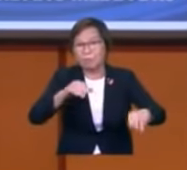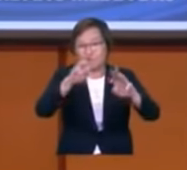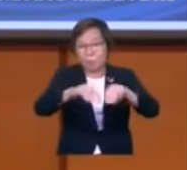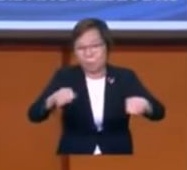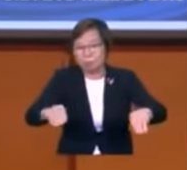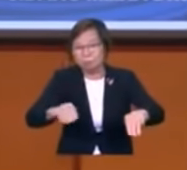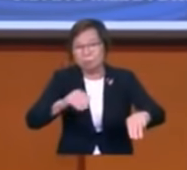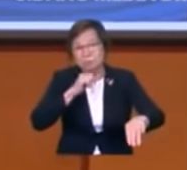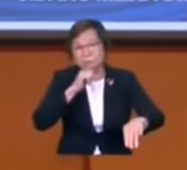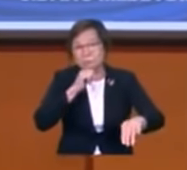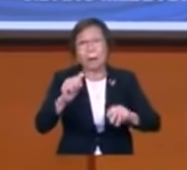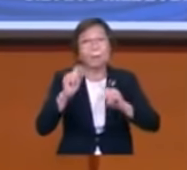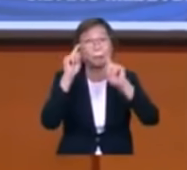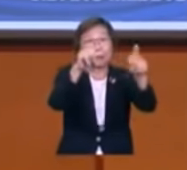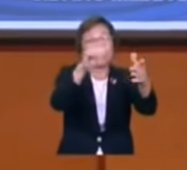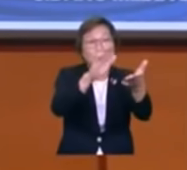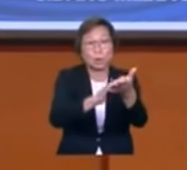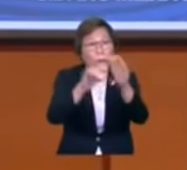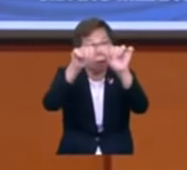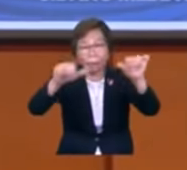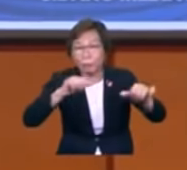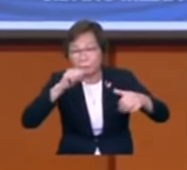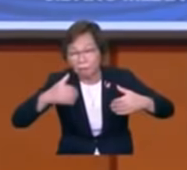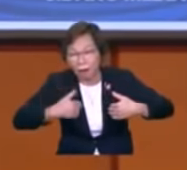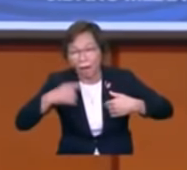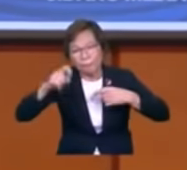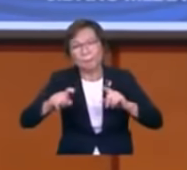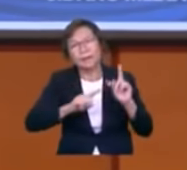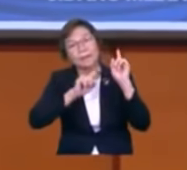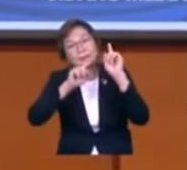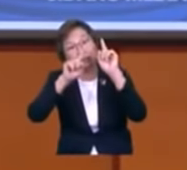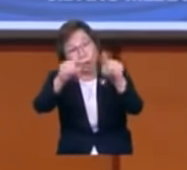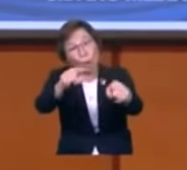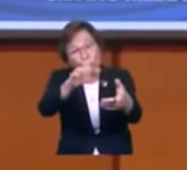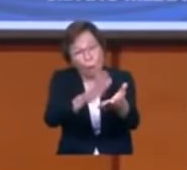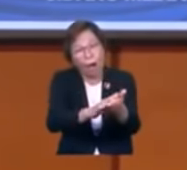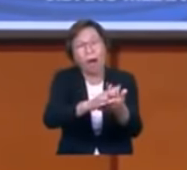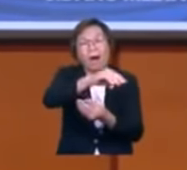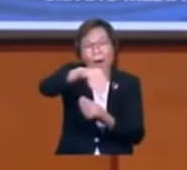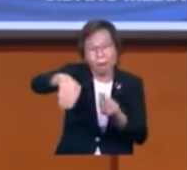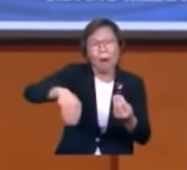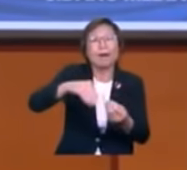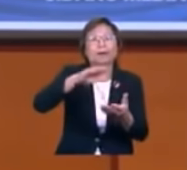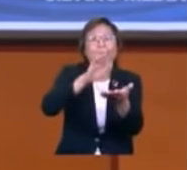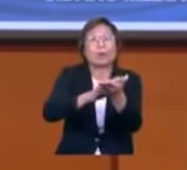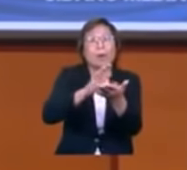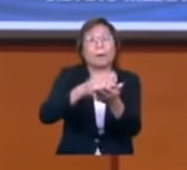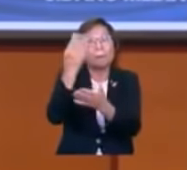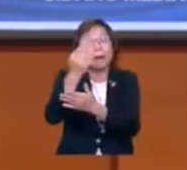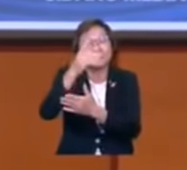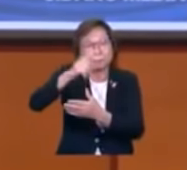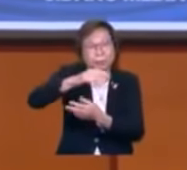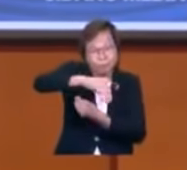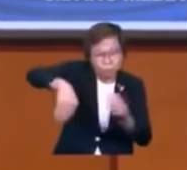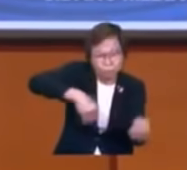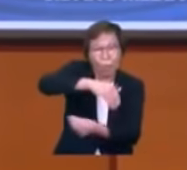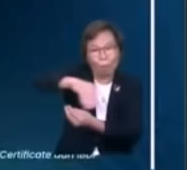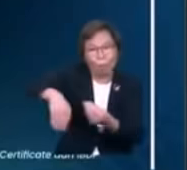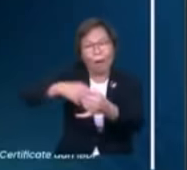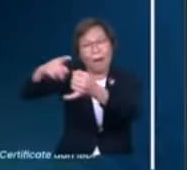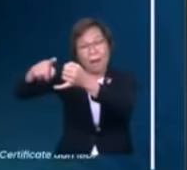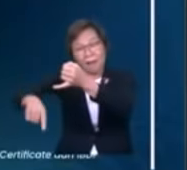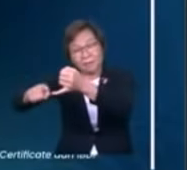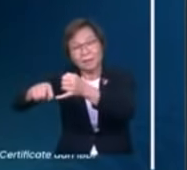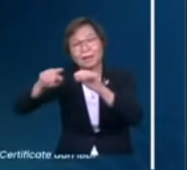berada di sekolah asrama mereka perlu hadir secara penggiliran ya dan akhir sekali